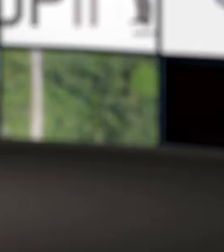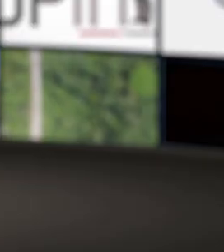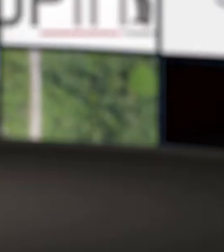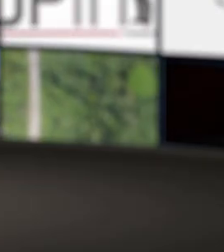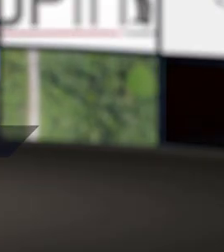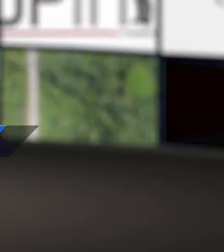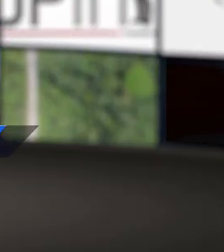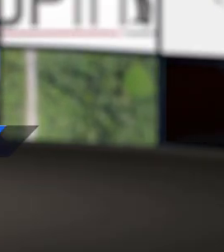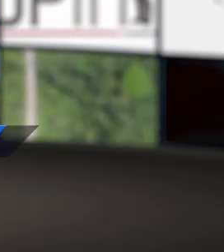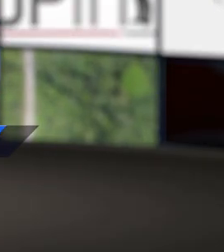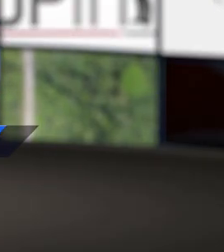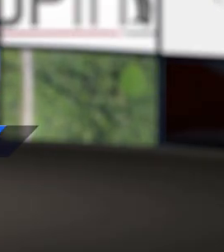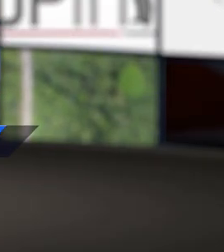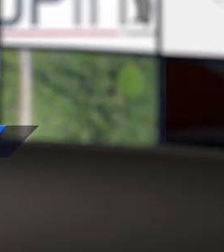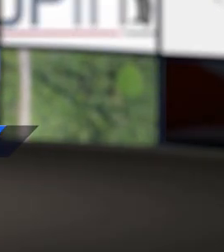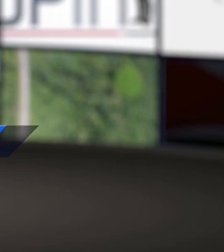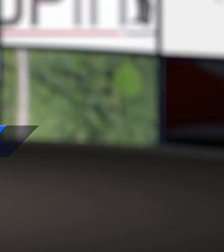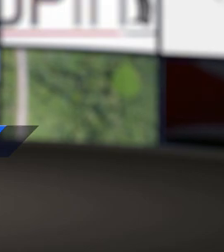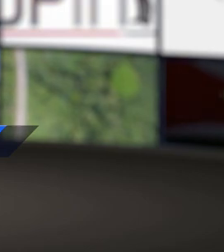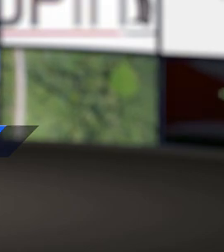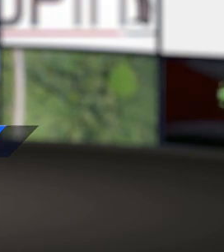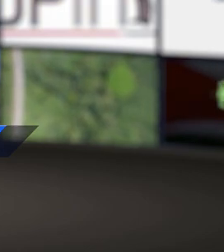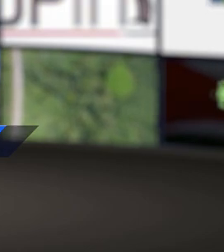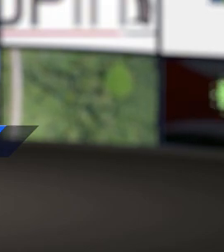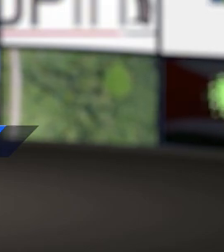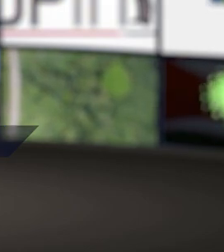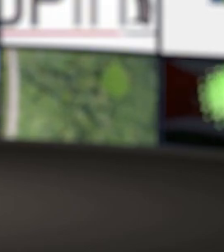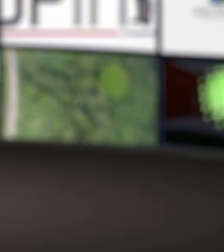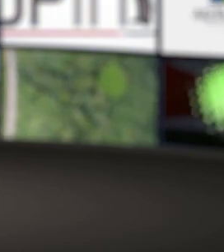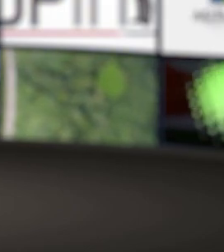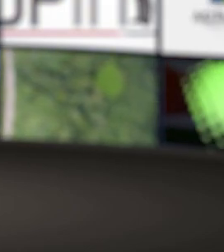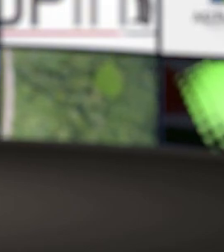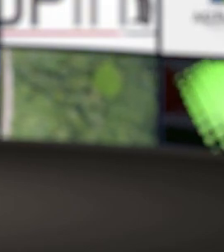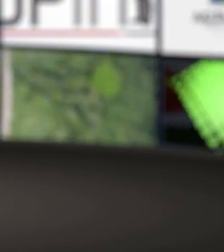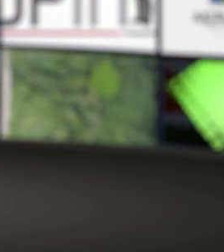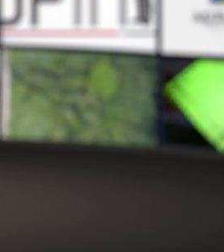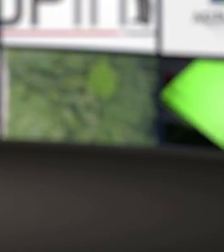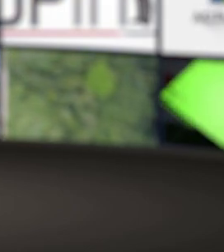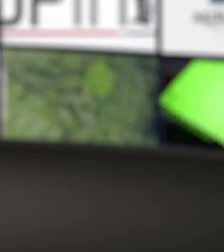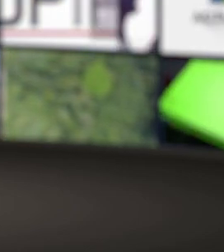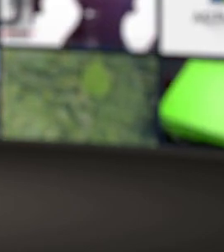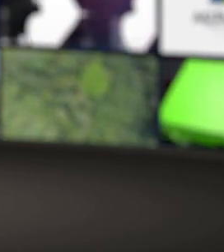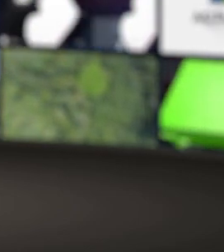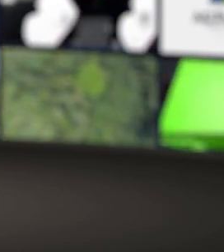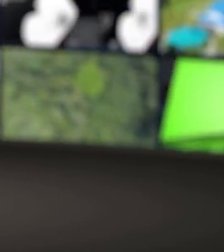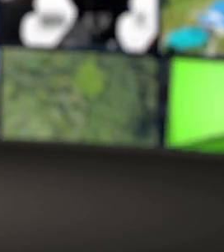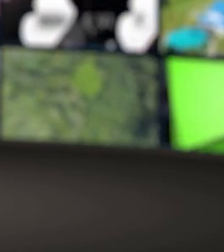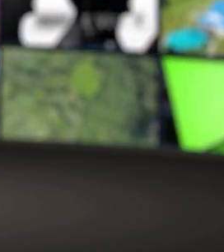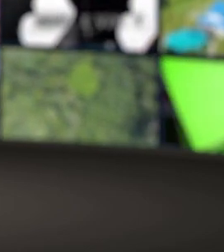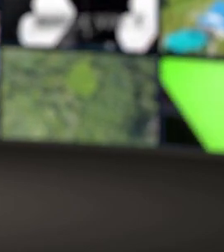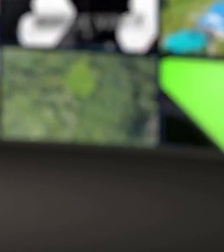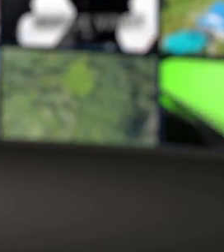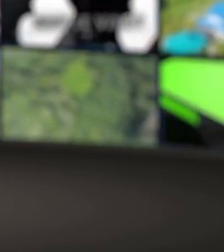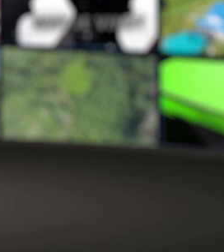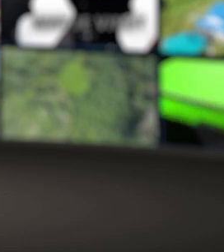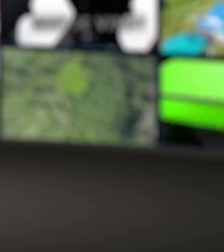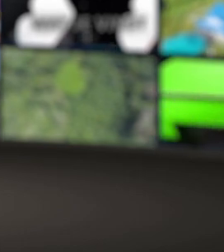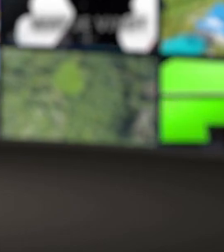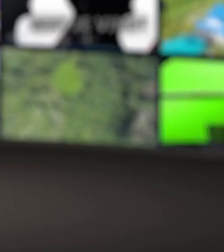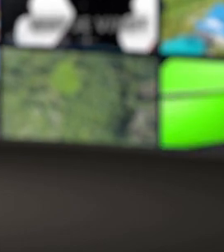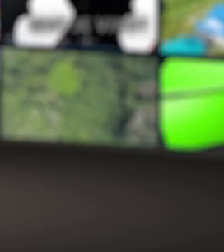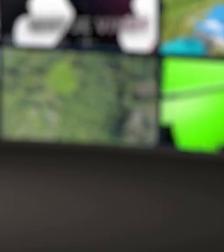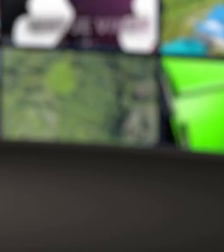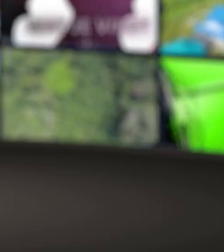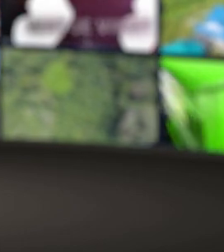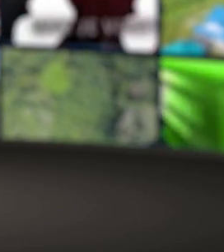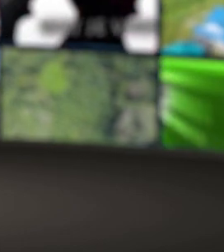En dat was Focus. Vergeet u niet, was en ontsmet uw handen na elke handeling. Houd u de sociale afstand van 2 meter ten alle